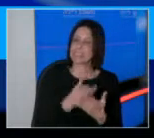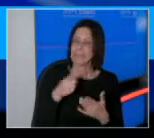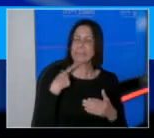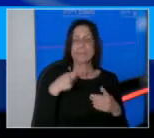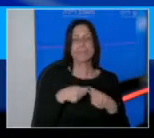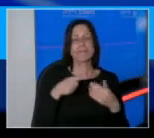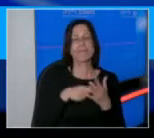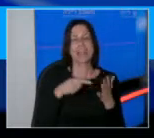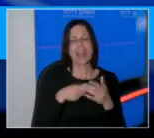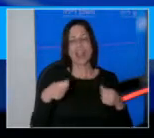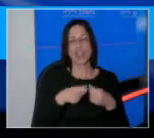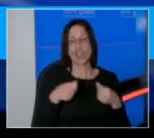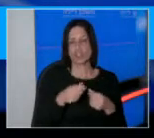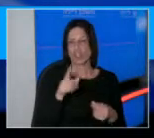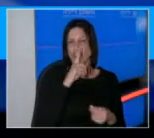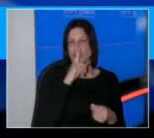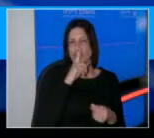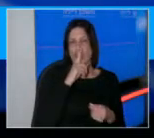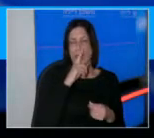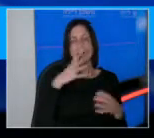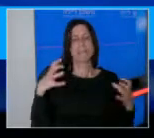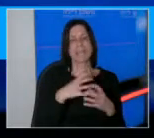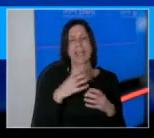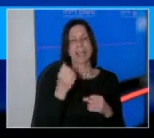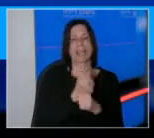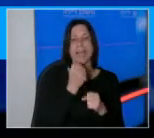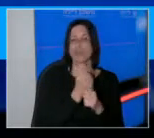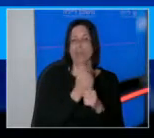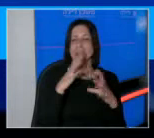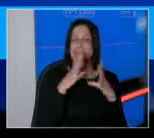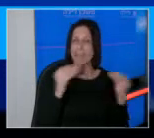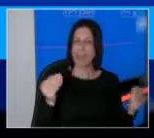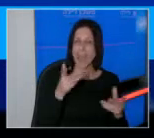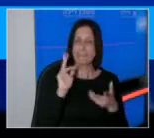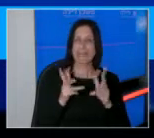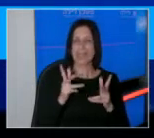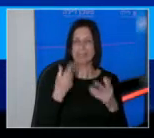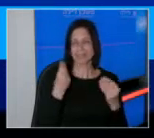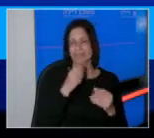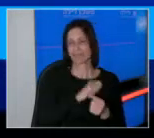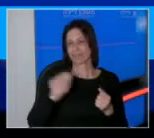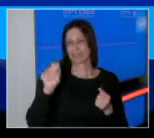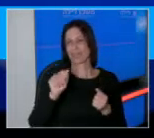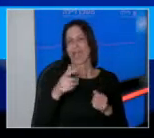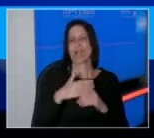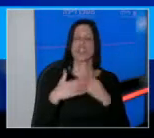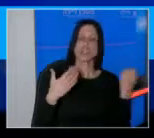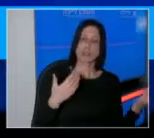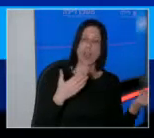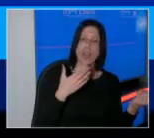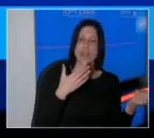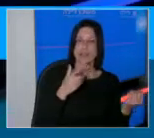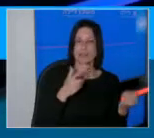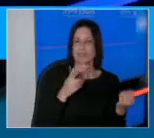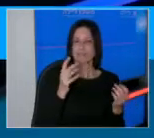קשר השתיקה, מפלגת העבודה נעלמה, מרץ על סף הכחדה, השמאל הישראלי כמעט ולא קיים, הפוליטי. אני מסכים עם